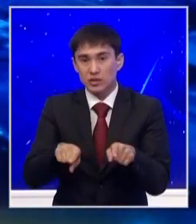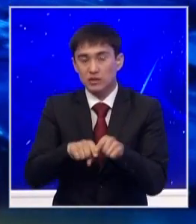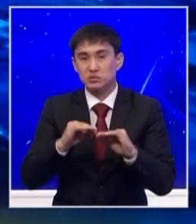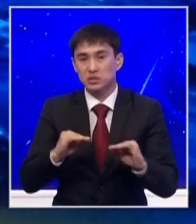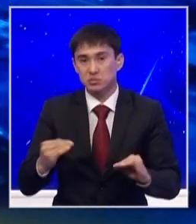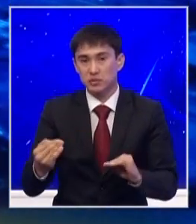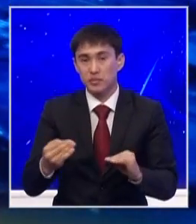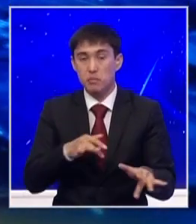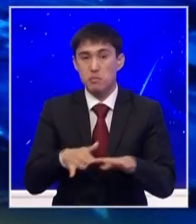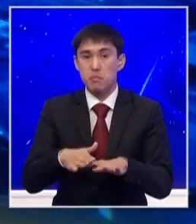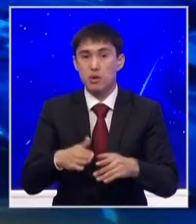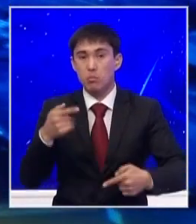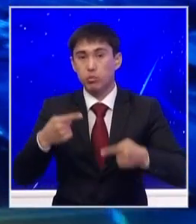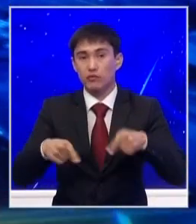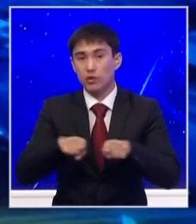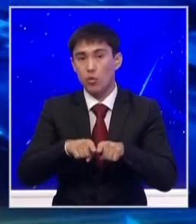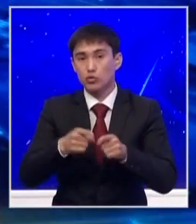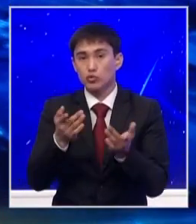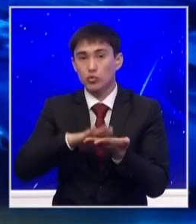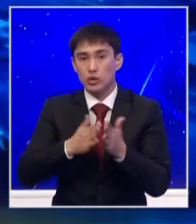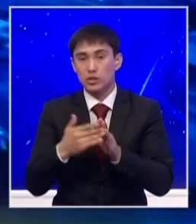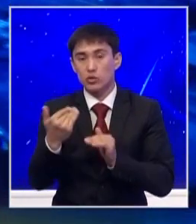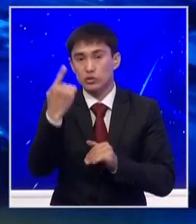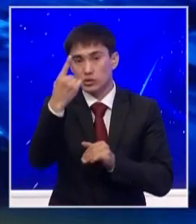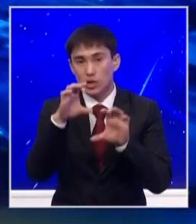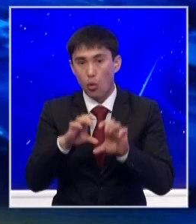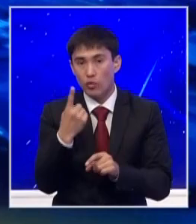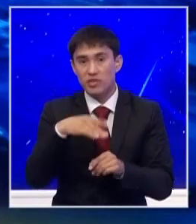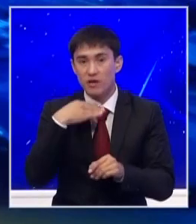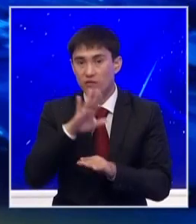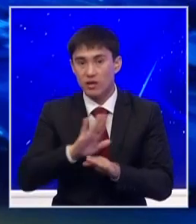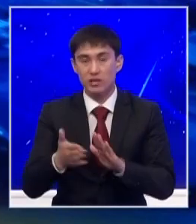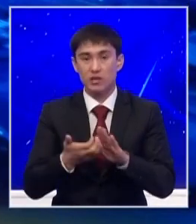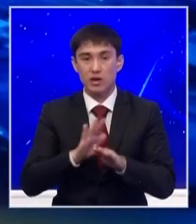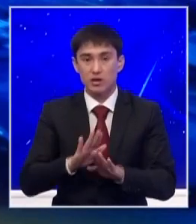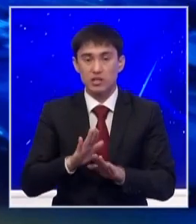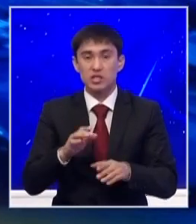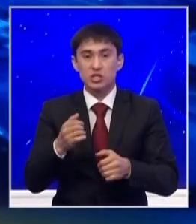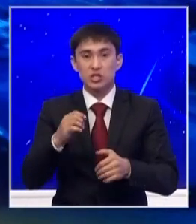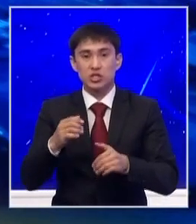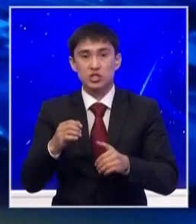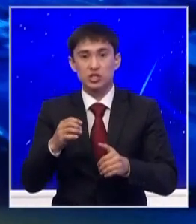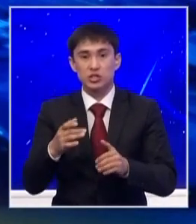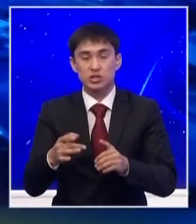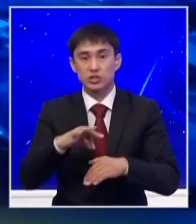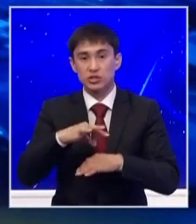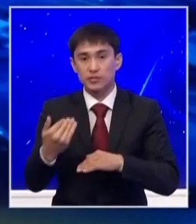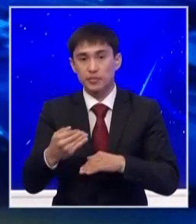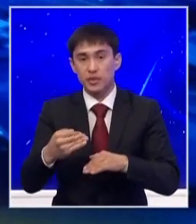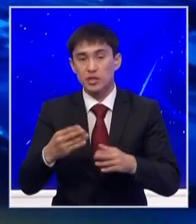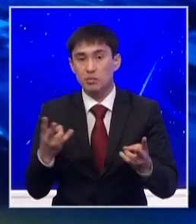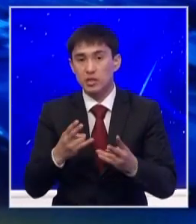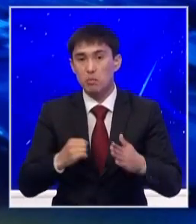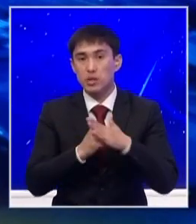детьми. В мерах борьбы с такой ситуацией одного закона недостаточно. Жертвам насилия необходима максимальная поддержка со